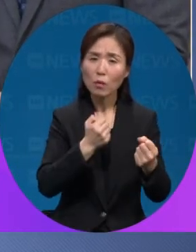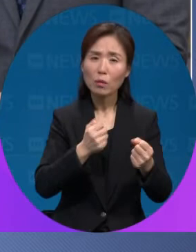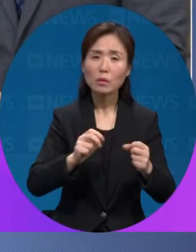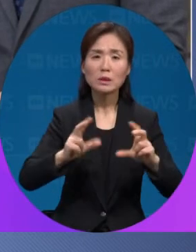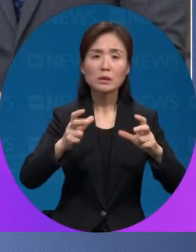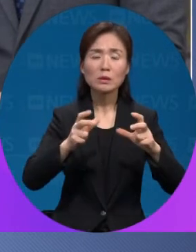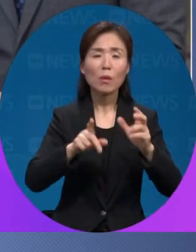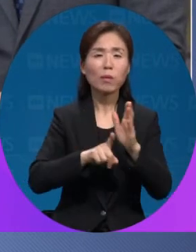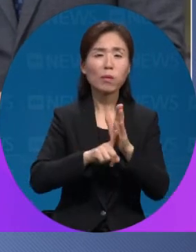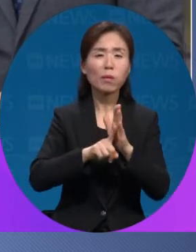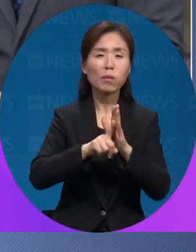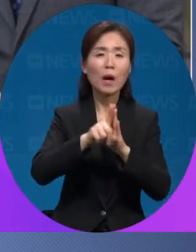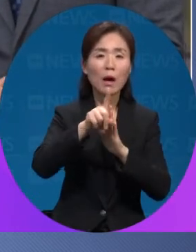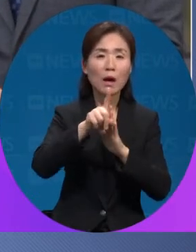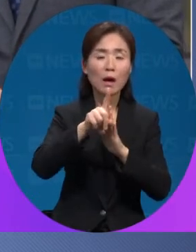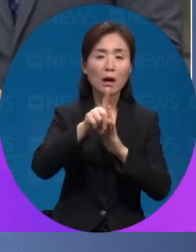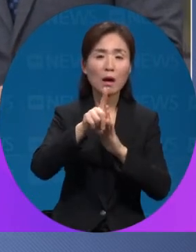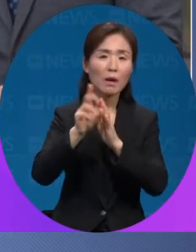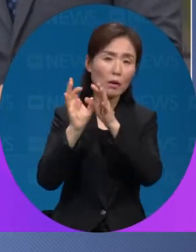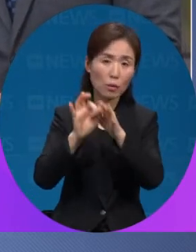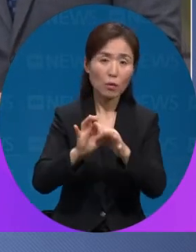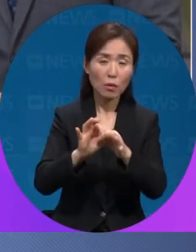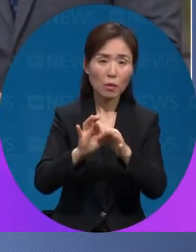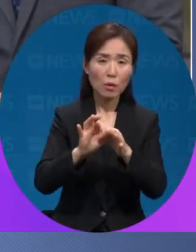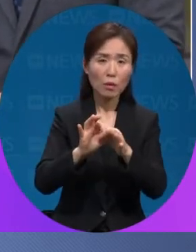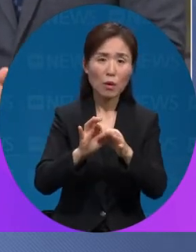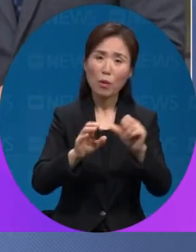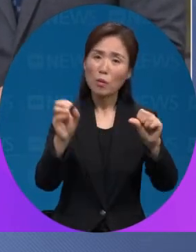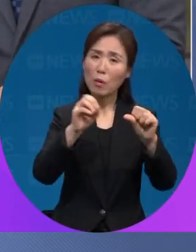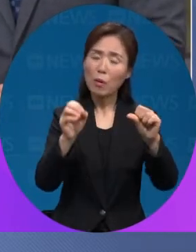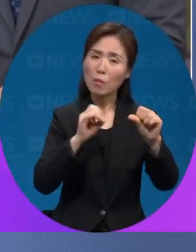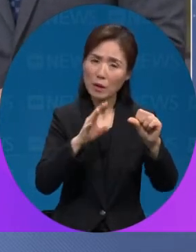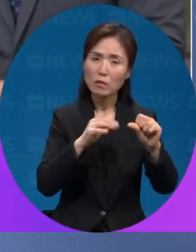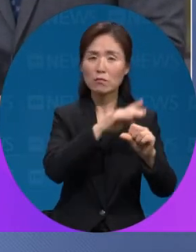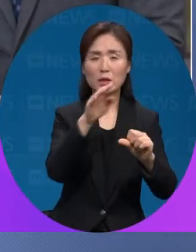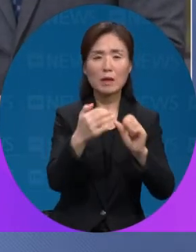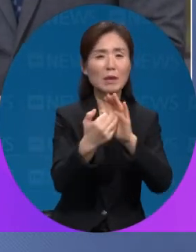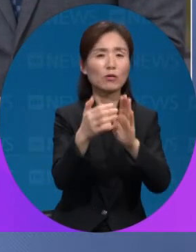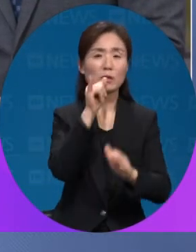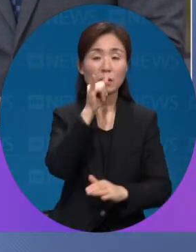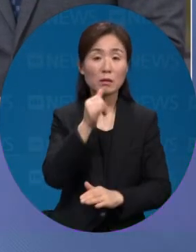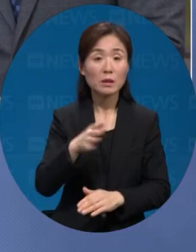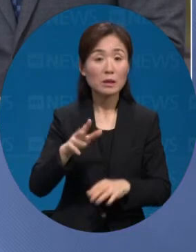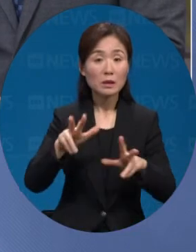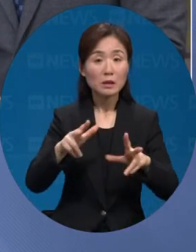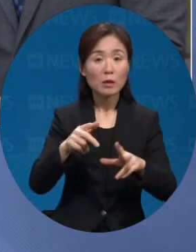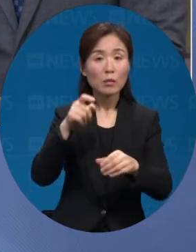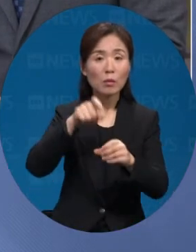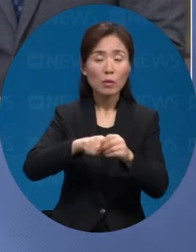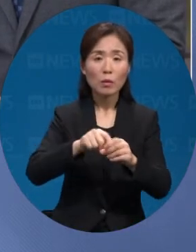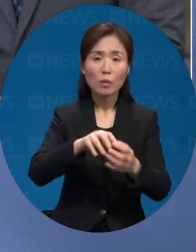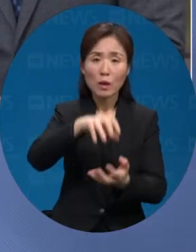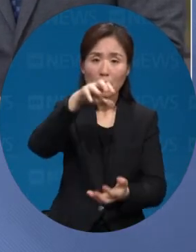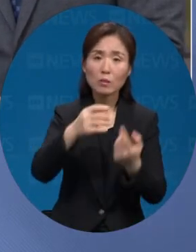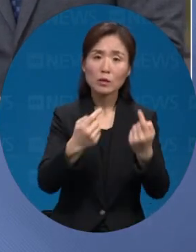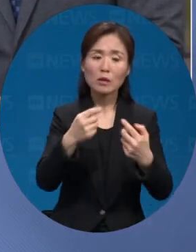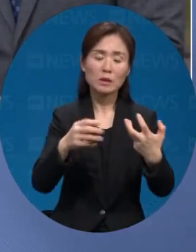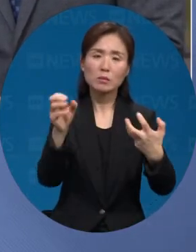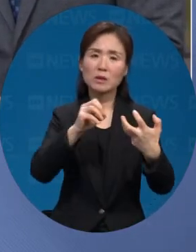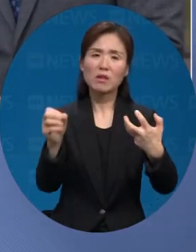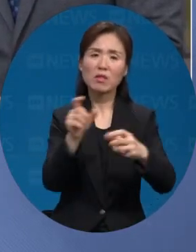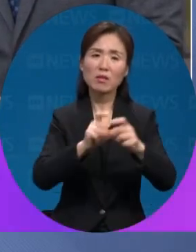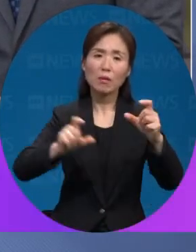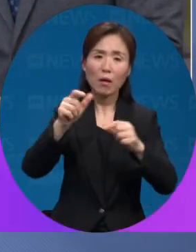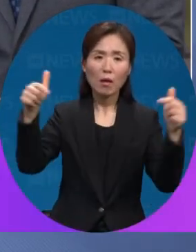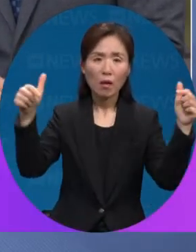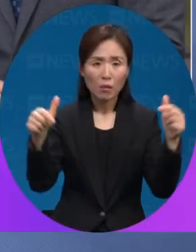있는 확률은 5% 밖에 안 된다고 합니다 너무 낮은 거죠 연구진은 지금 목표로 한 양보다 80퍼센트 더 많은 양을